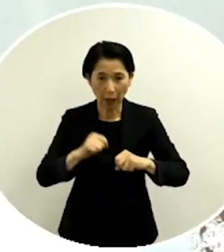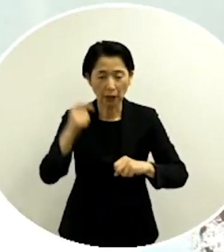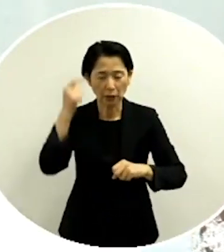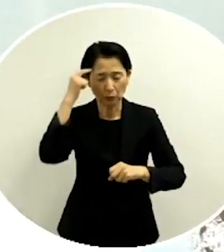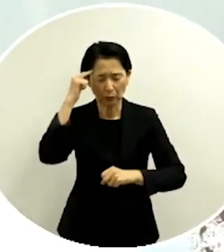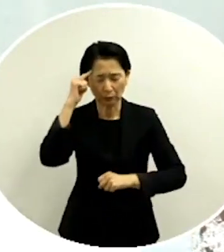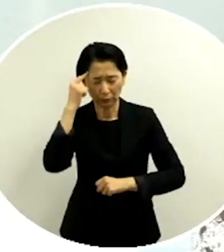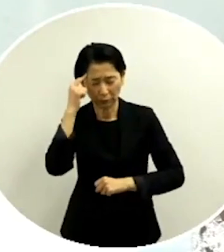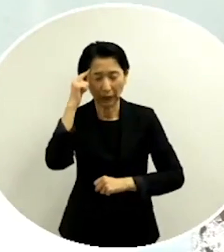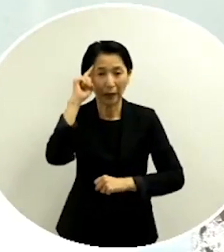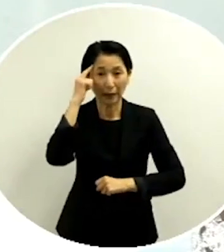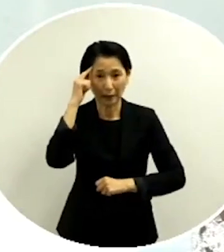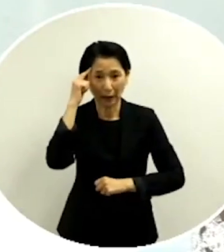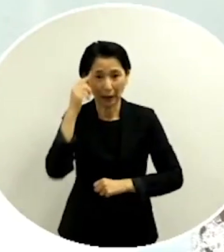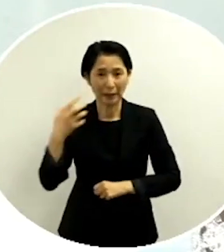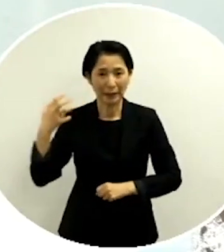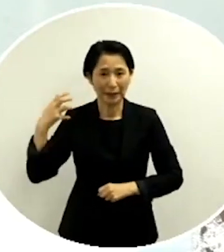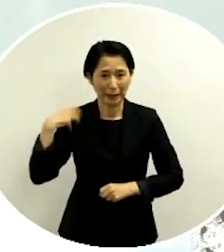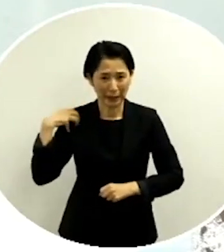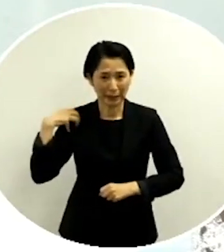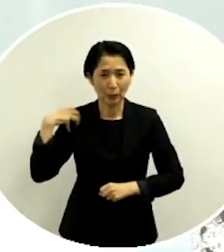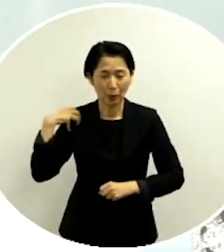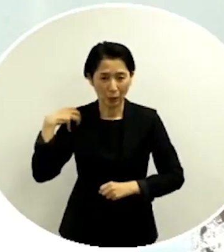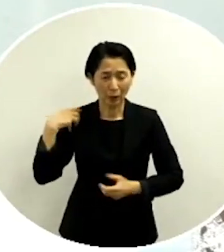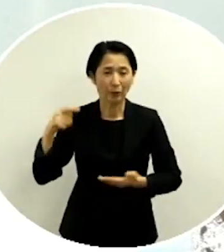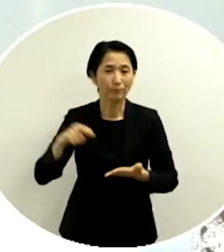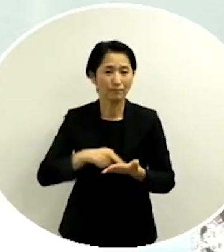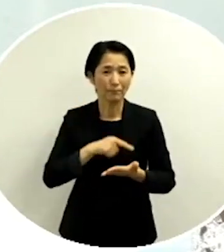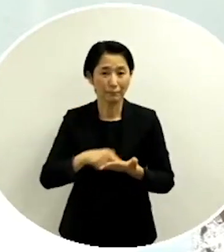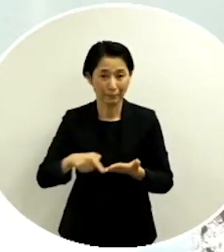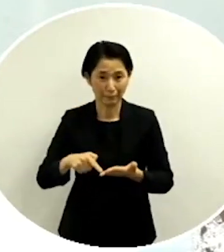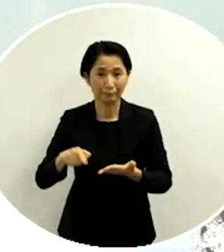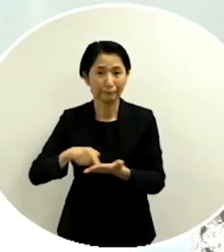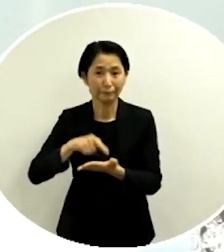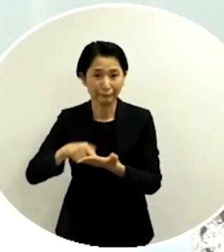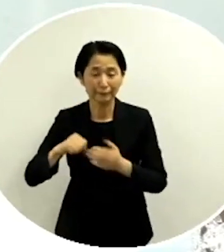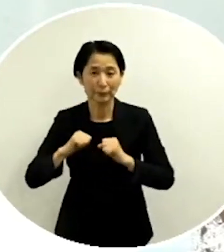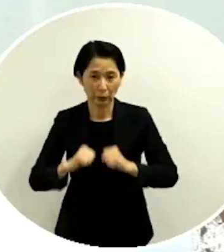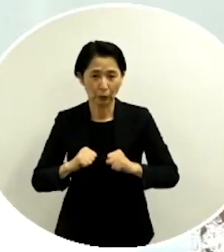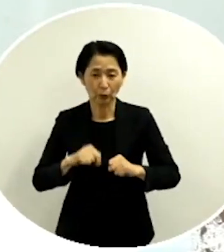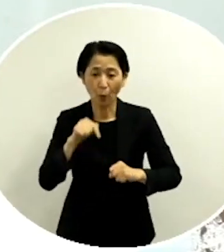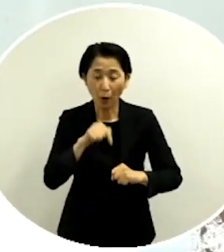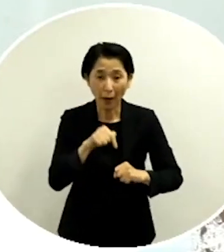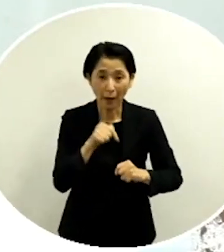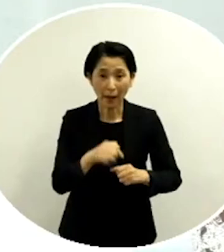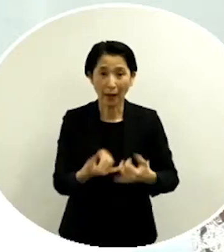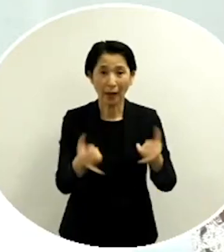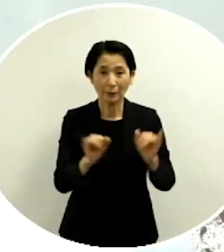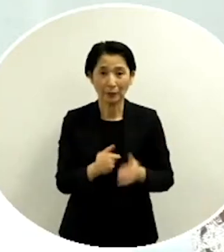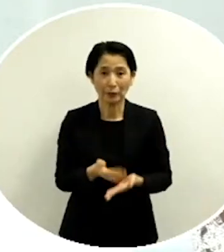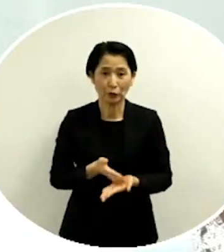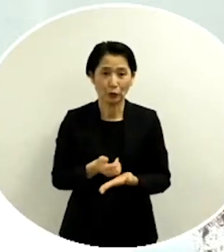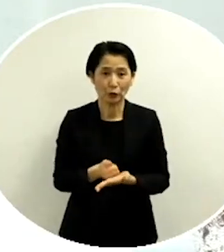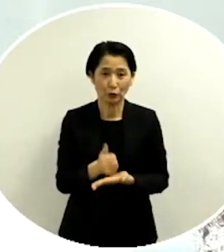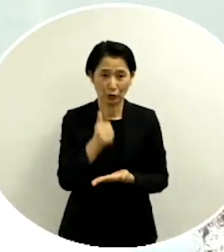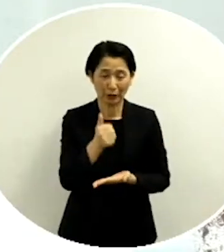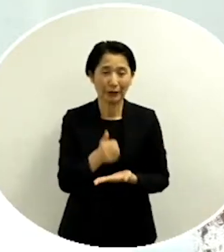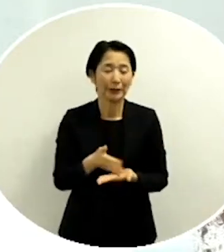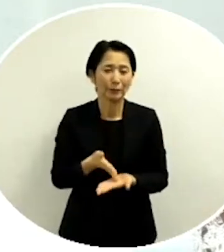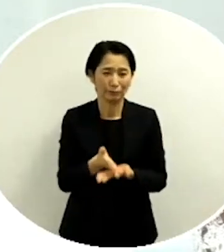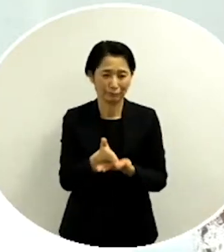の頭で考えて責任を持っていろんなことをやっていくこれが本来民主主義の基本だというふうに思います